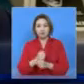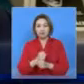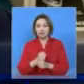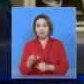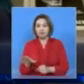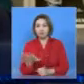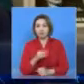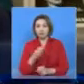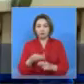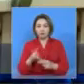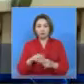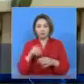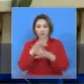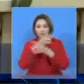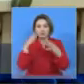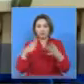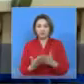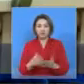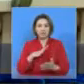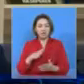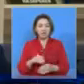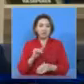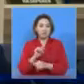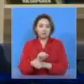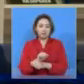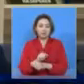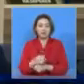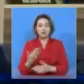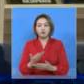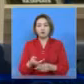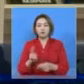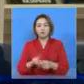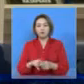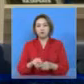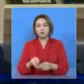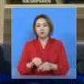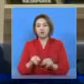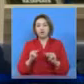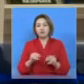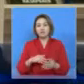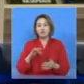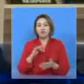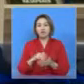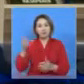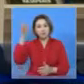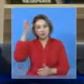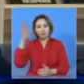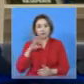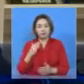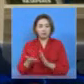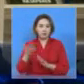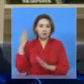барлығы осы мәдениеттілікке келіп тіреледі. Бұл жобада адалдық алаңы бойынша білім саласында бұған дейін